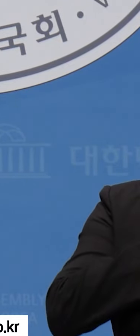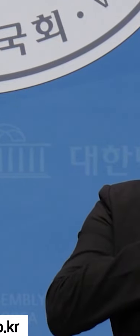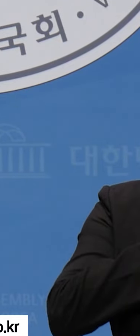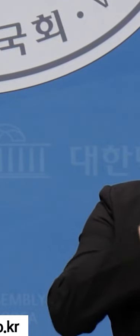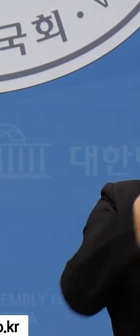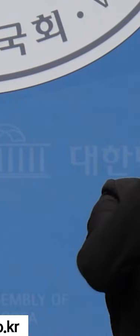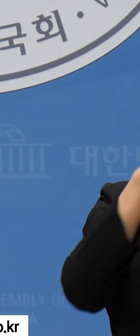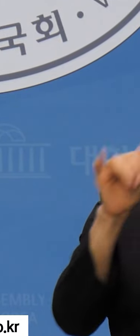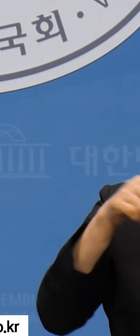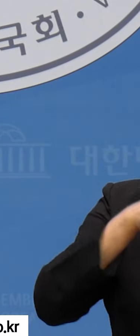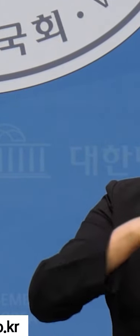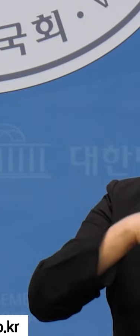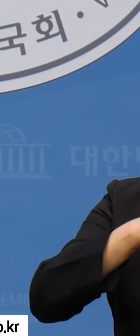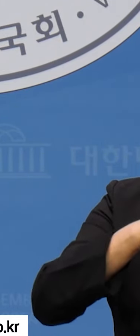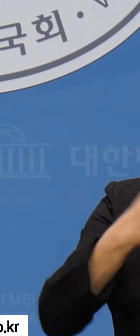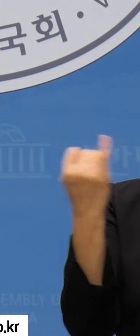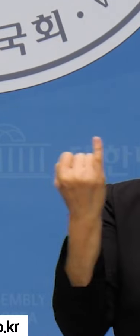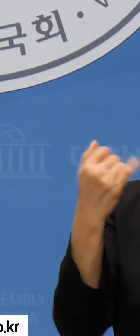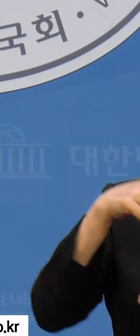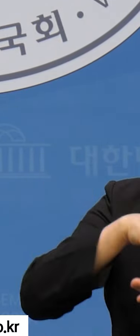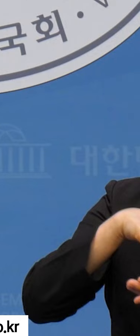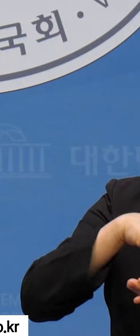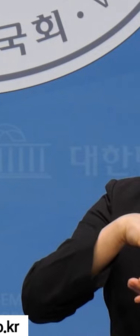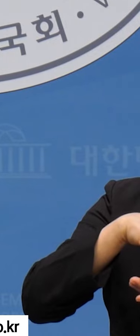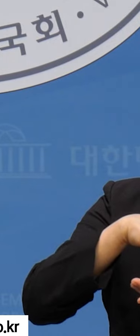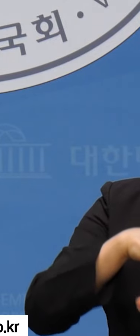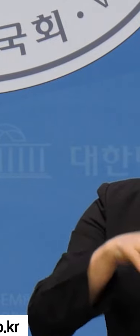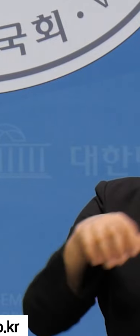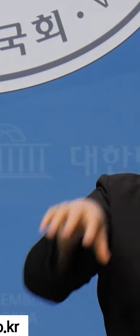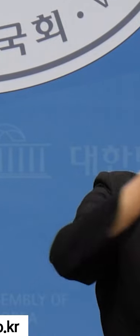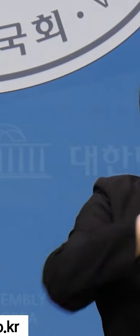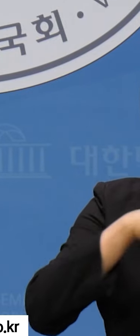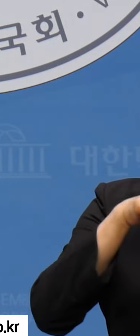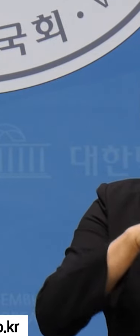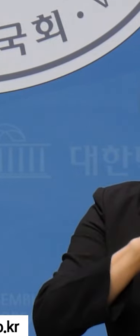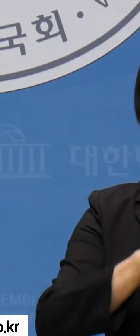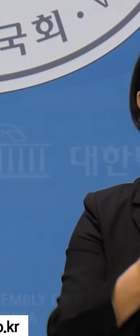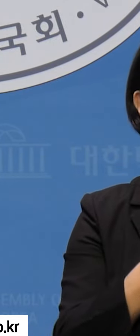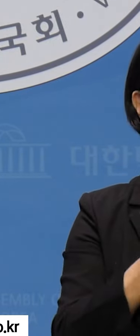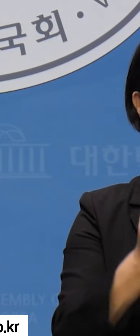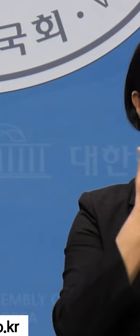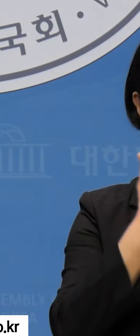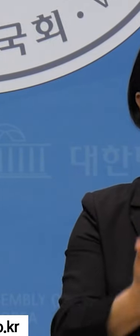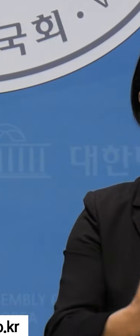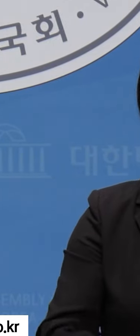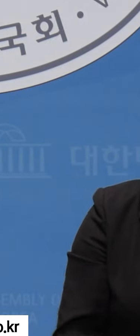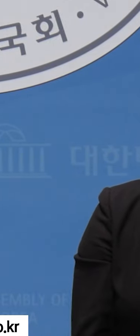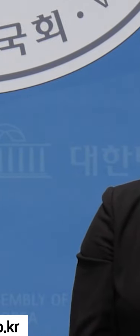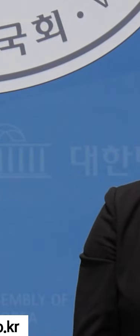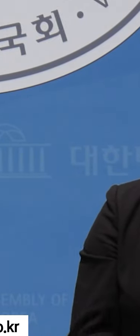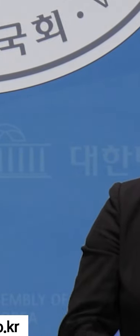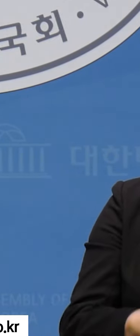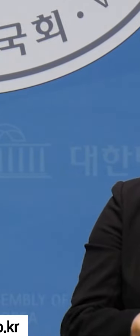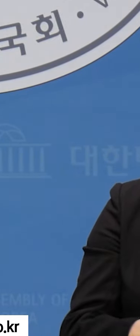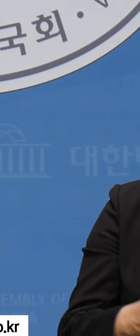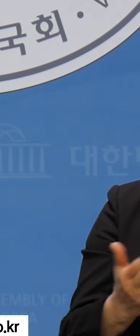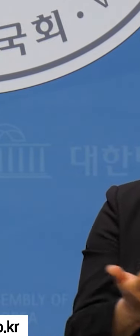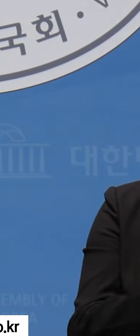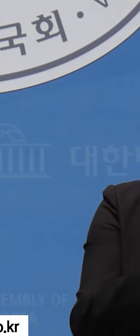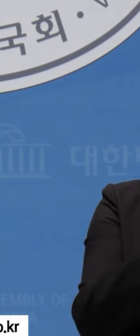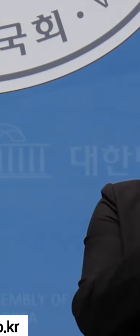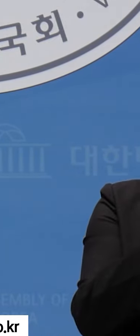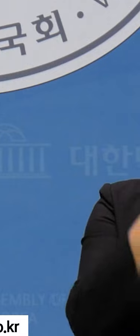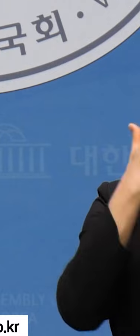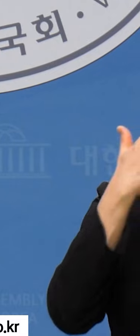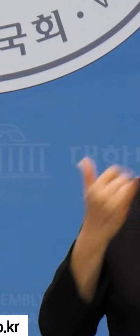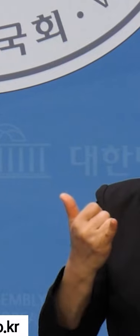청년의 목소리 여성의 목소리 현장의 목소리를 대변할 사람입니다 두 아이를 키우고